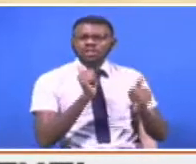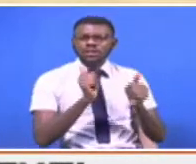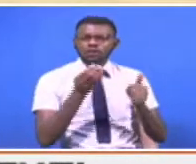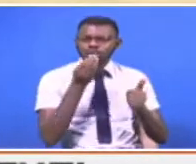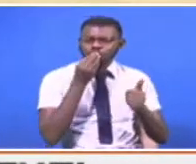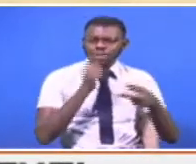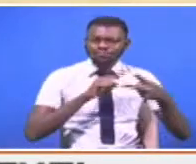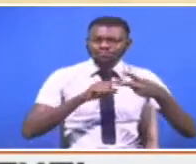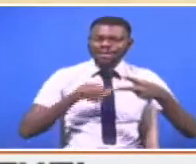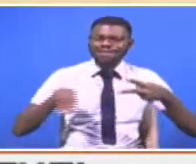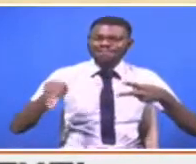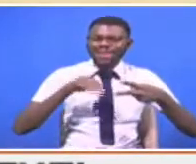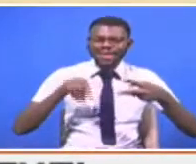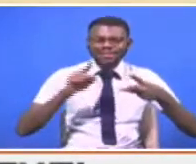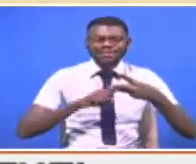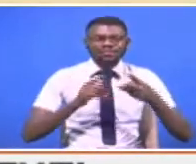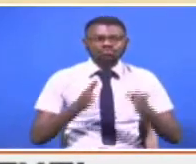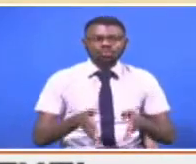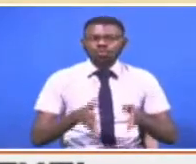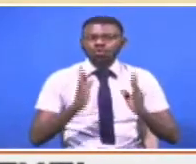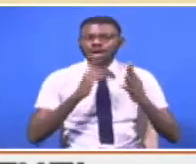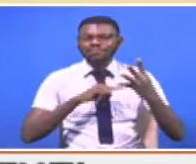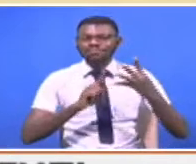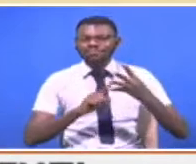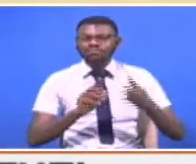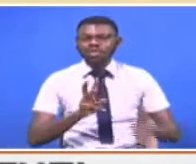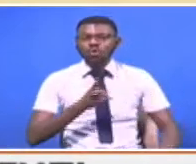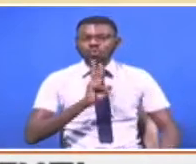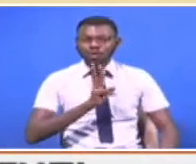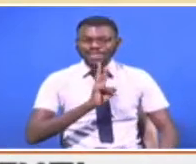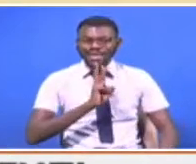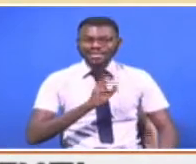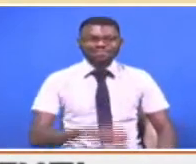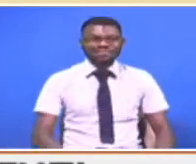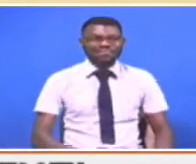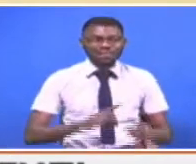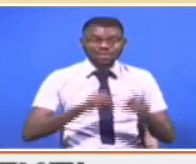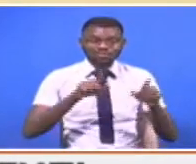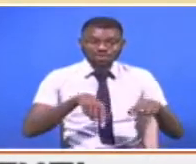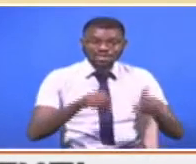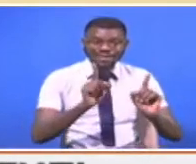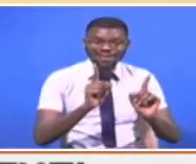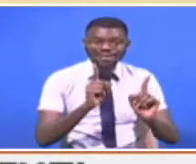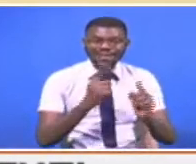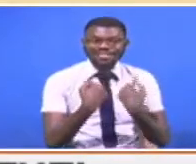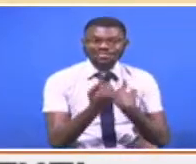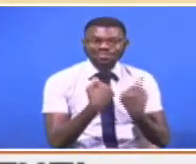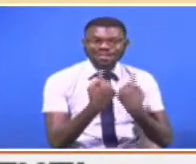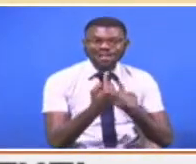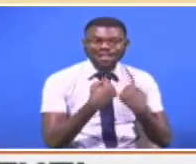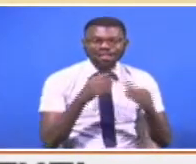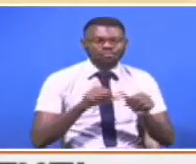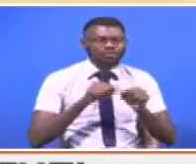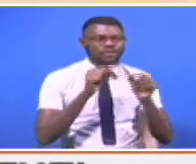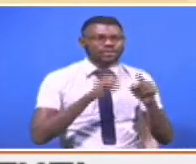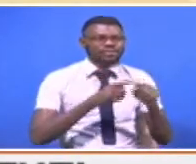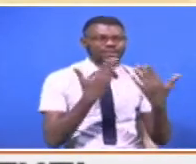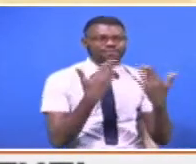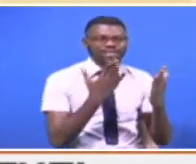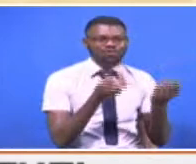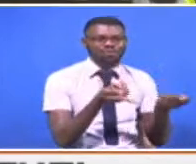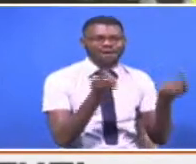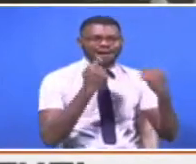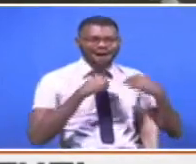bolea, mambo ya barabara, mambo ya maji. Lakini nyinyi muendelee kwa hiyo mazungumzo, mukimaliza murudi